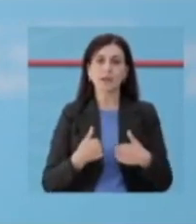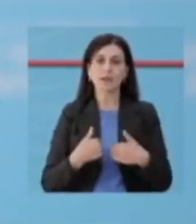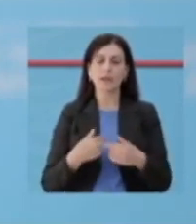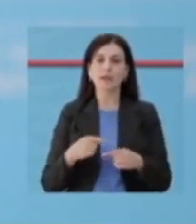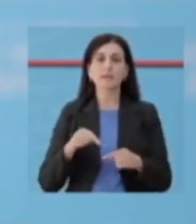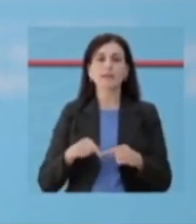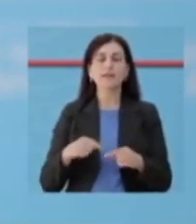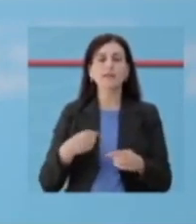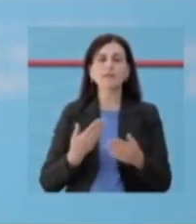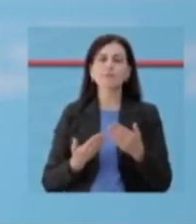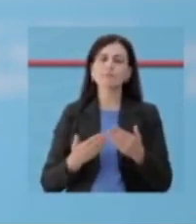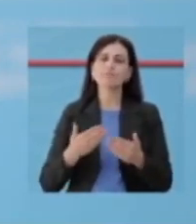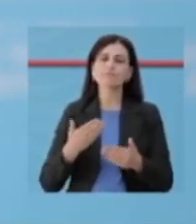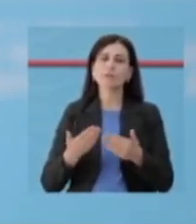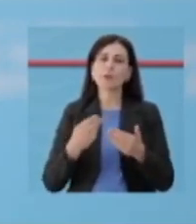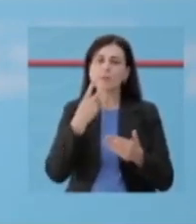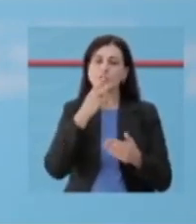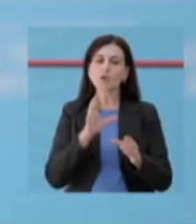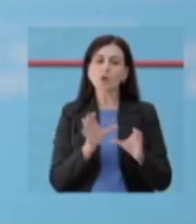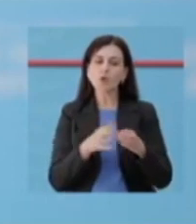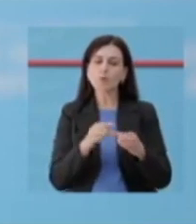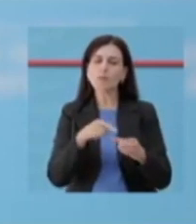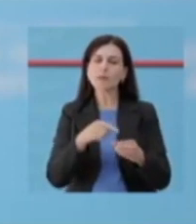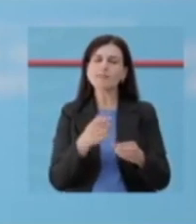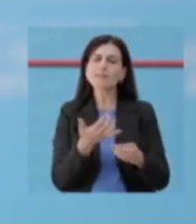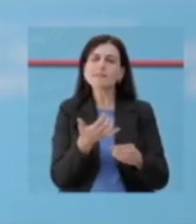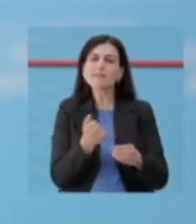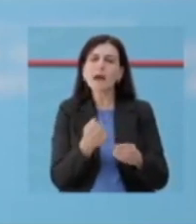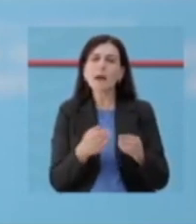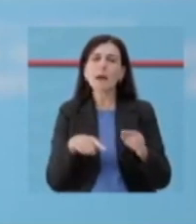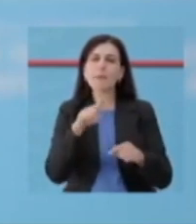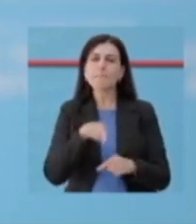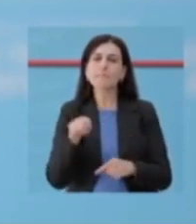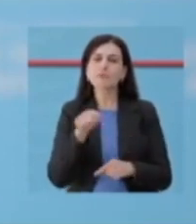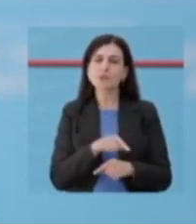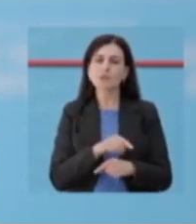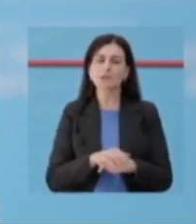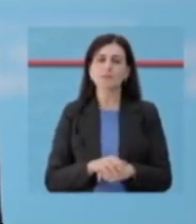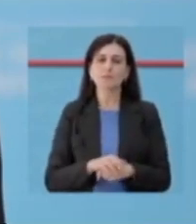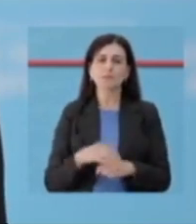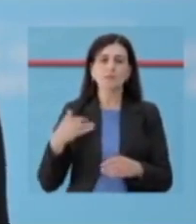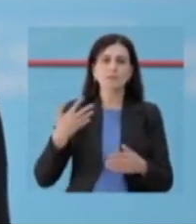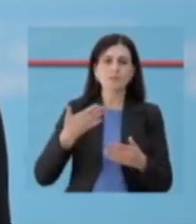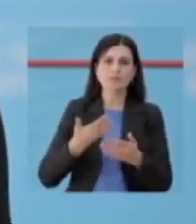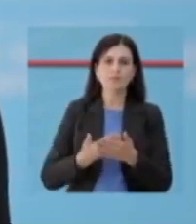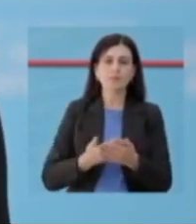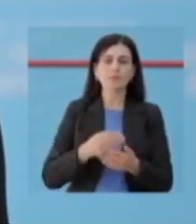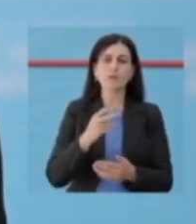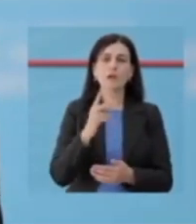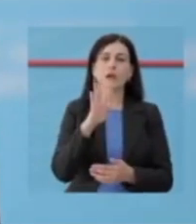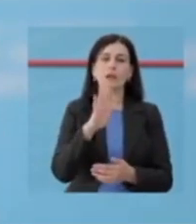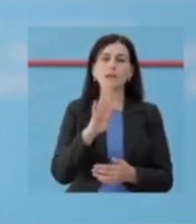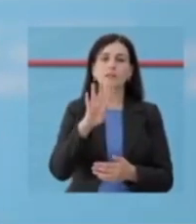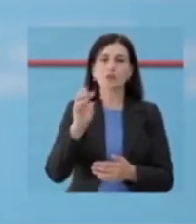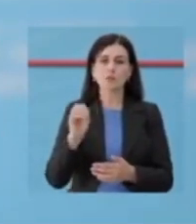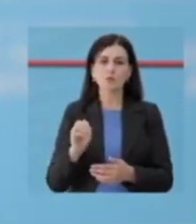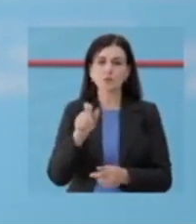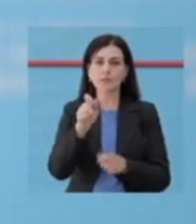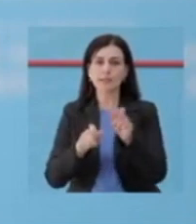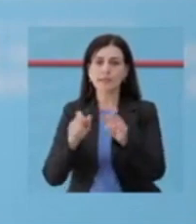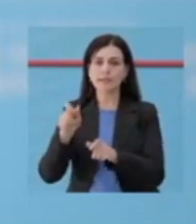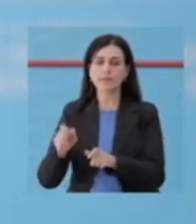përkrujt validimi kundrejt sensitivitetit dhe specificitetit testit. Teri tani janë testuar 420 individ